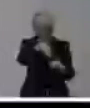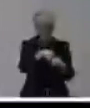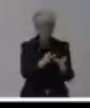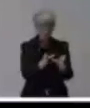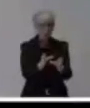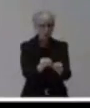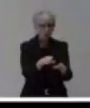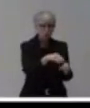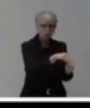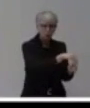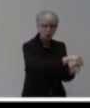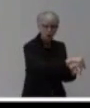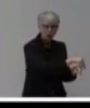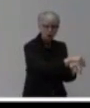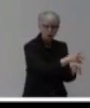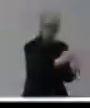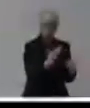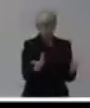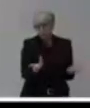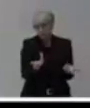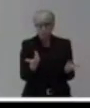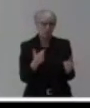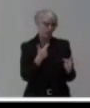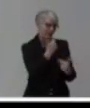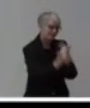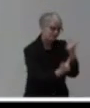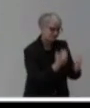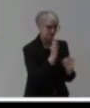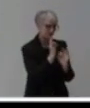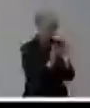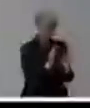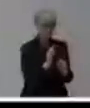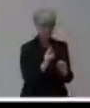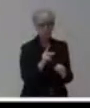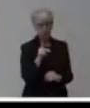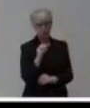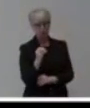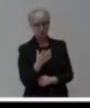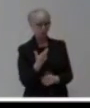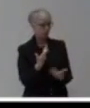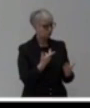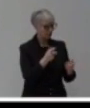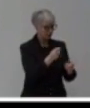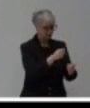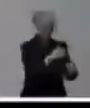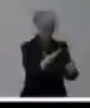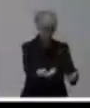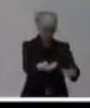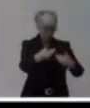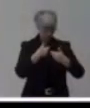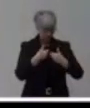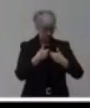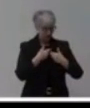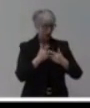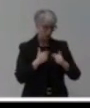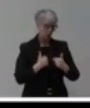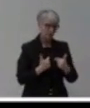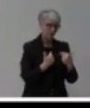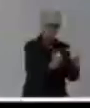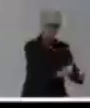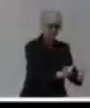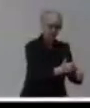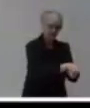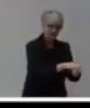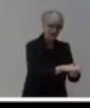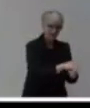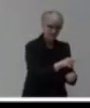con con delle risorse ad hoc, di prendersi cura di chi si prende cura, cioè offrire a familiari